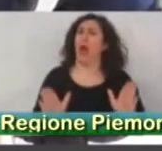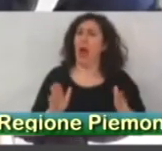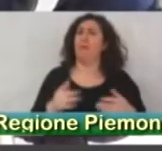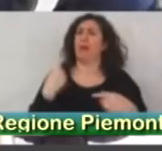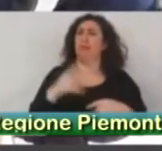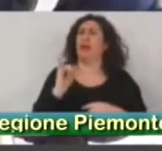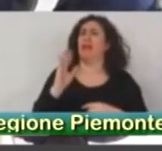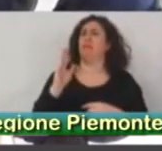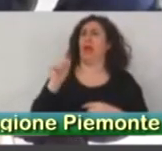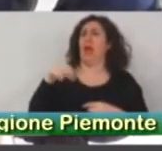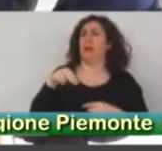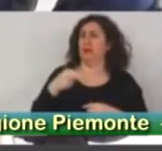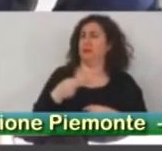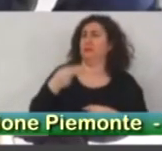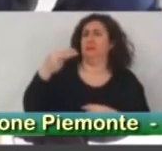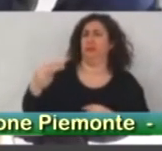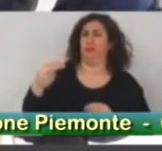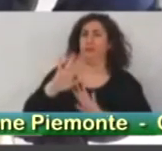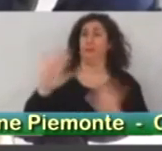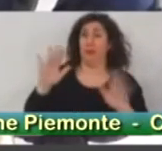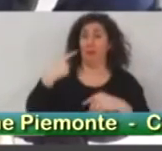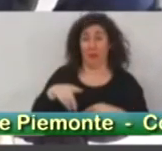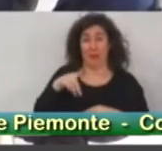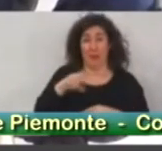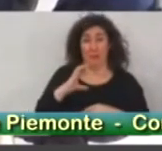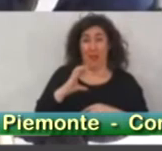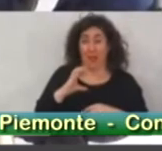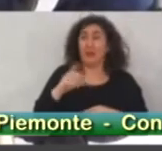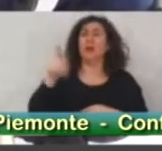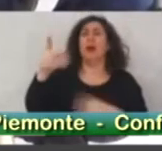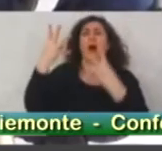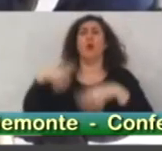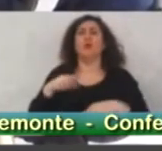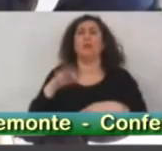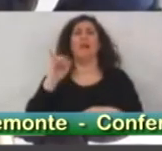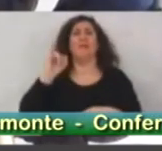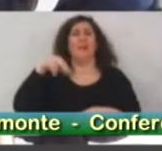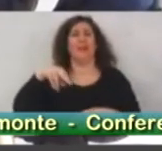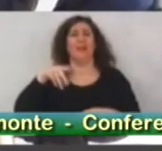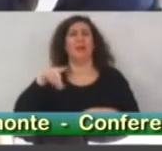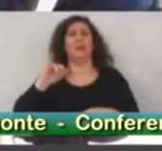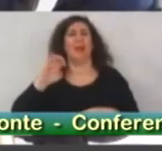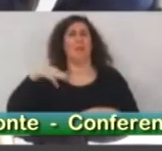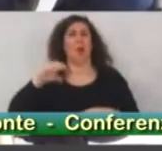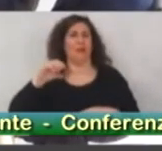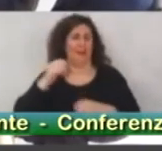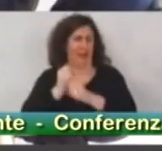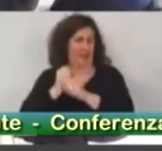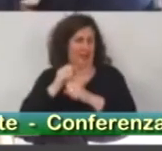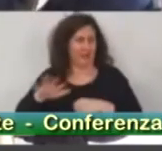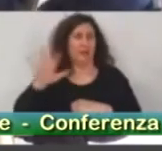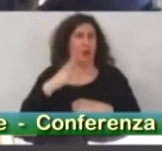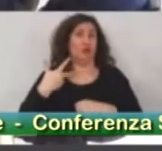è il mio IBAN. Con quella PEC, Finpiemonte, che ha già in pancia la liquidità per